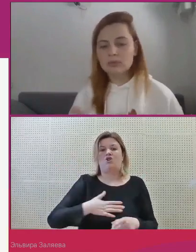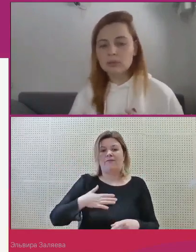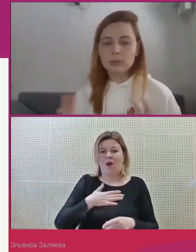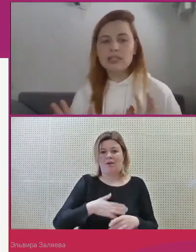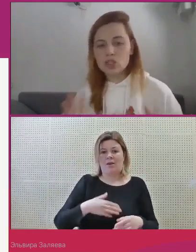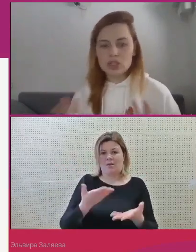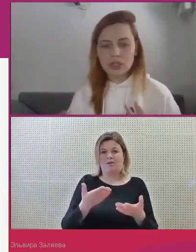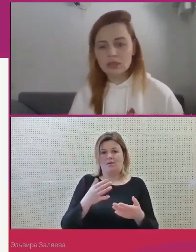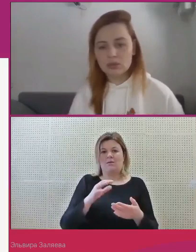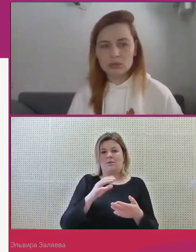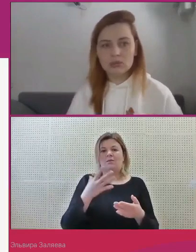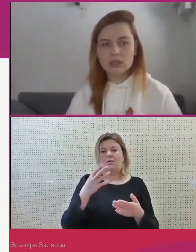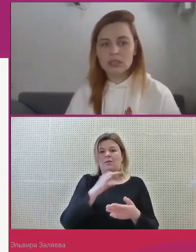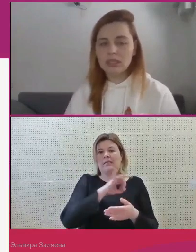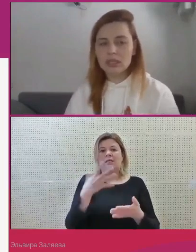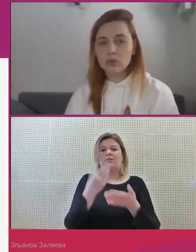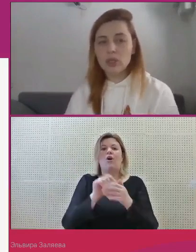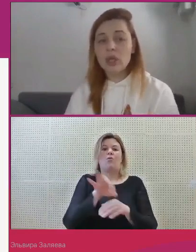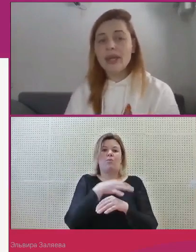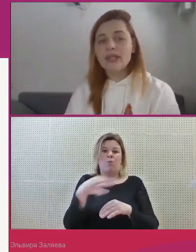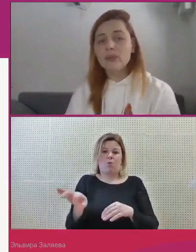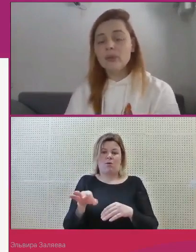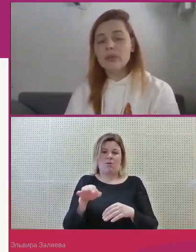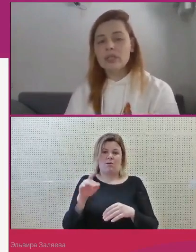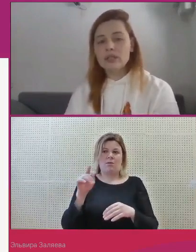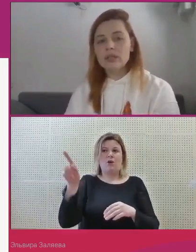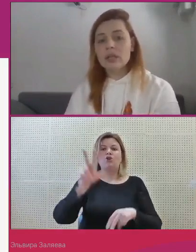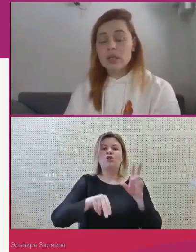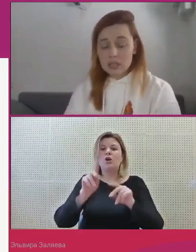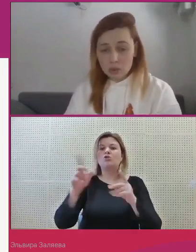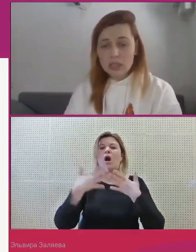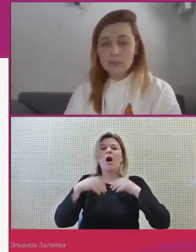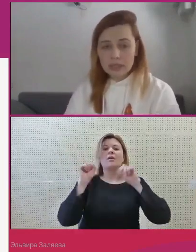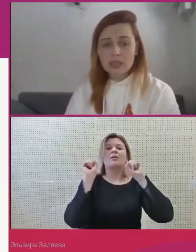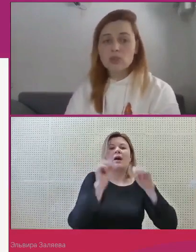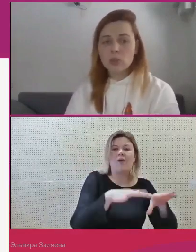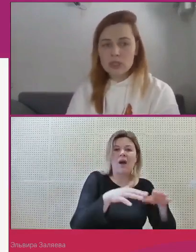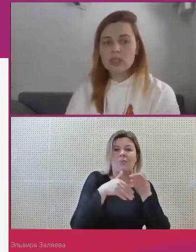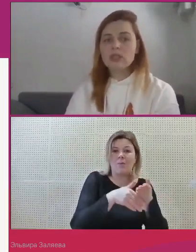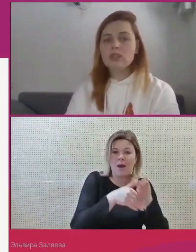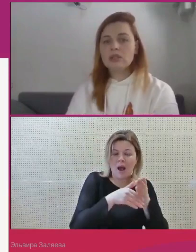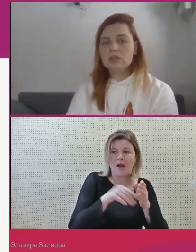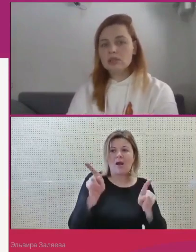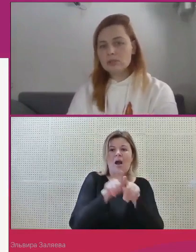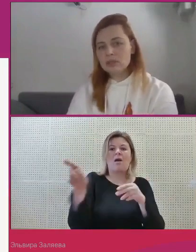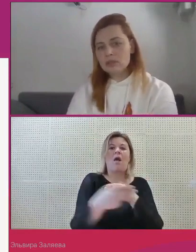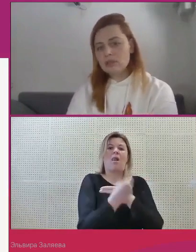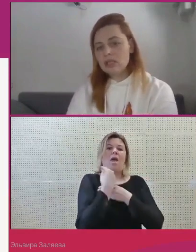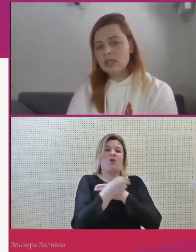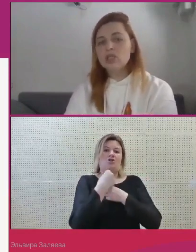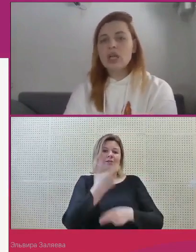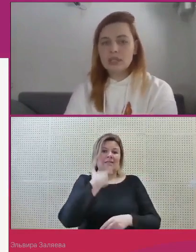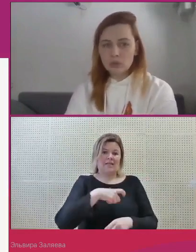бы типа лечишься, так вот у них есть такая история. Ну, это с одной стороны понятно, с другой стороны,